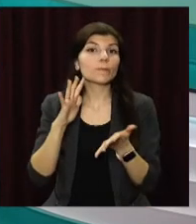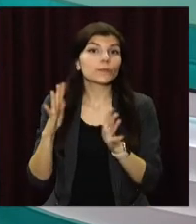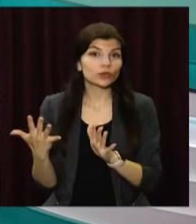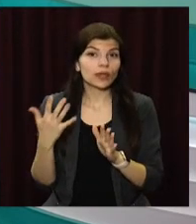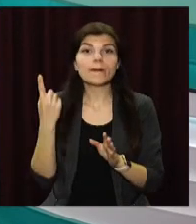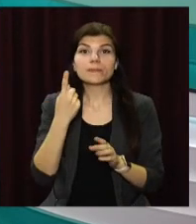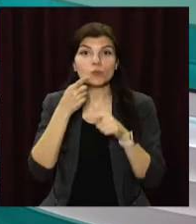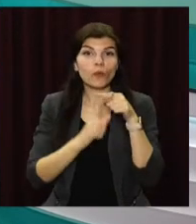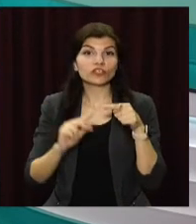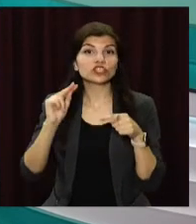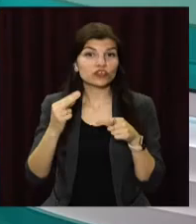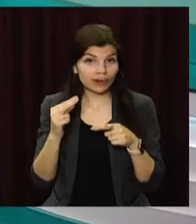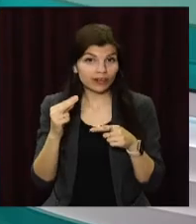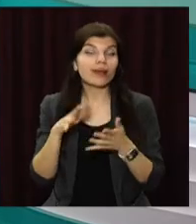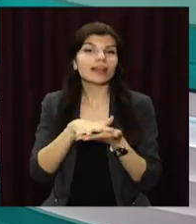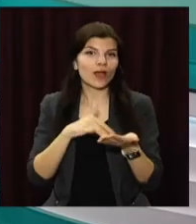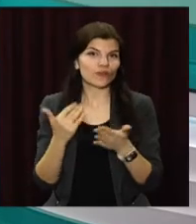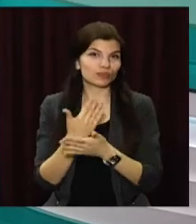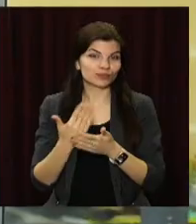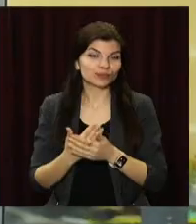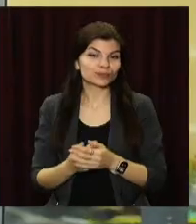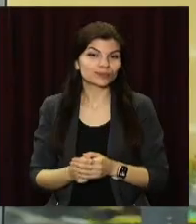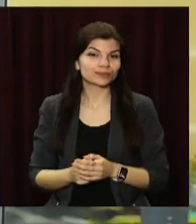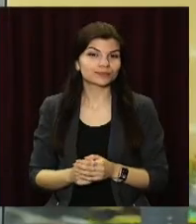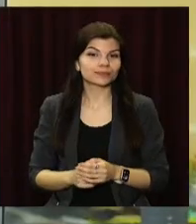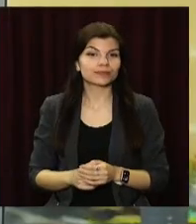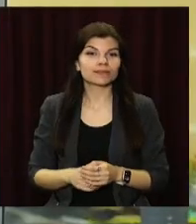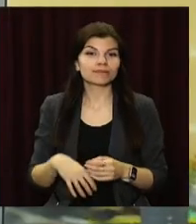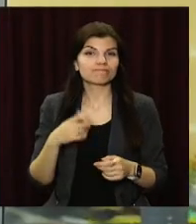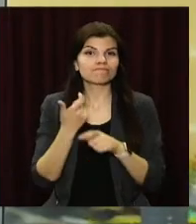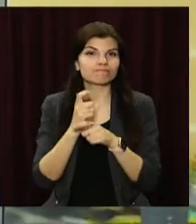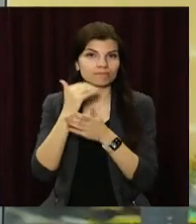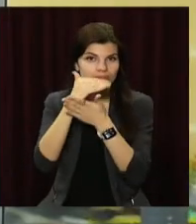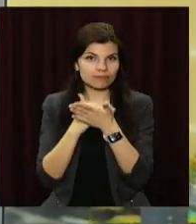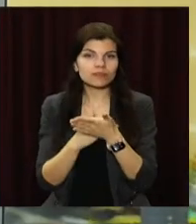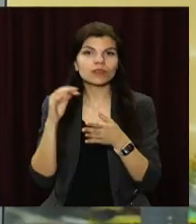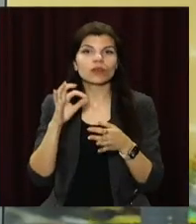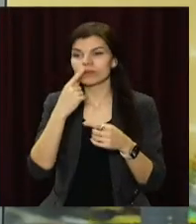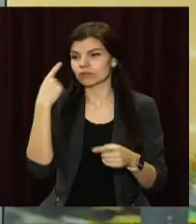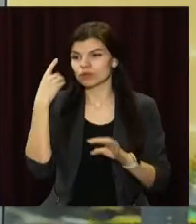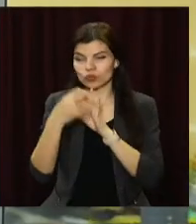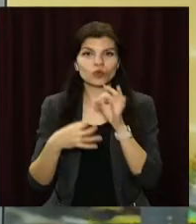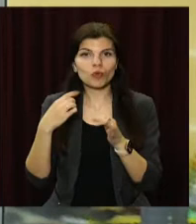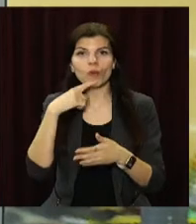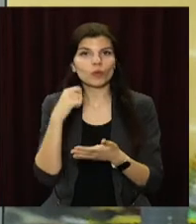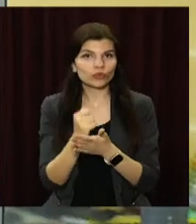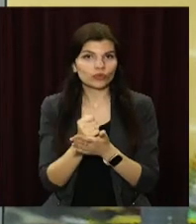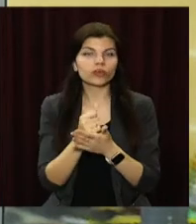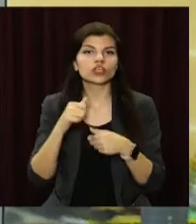події першої половини четверга – далі у випуску. Невтішна статистика. За минулу добу в Україні